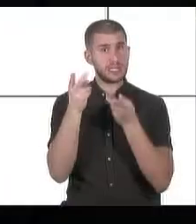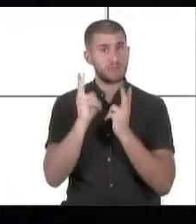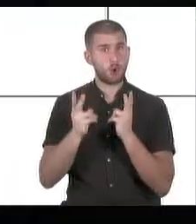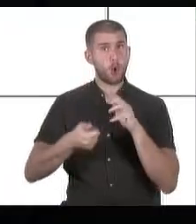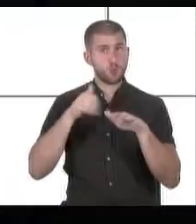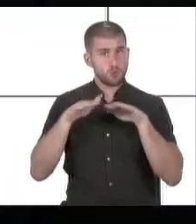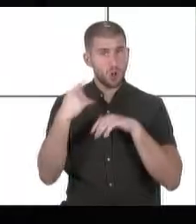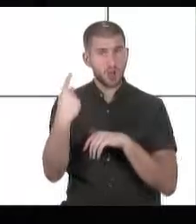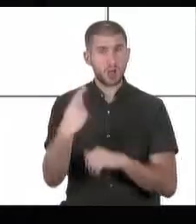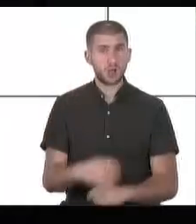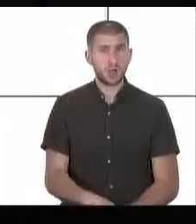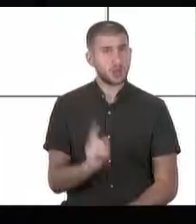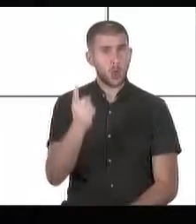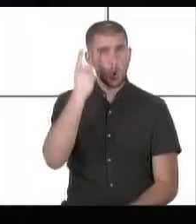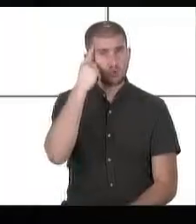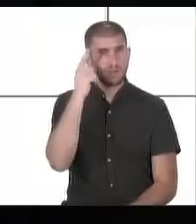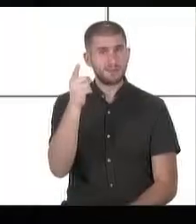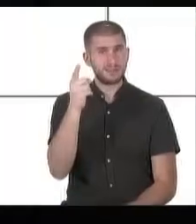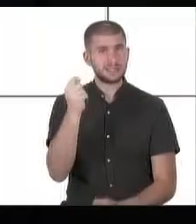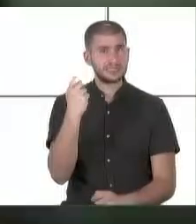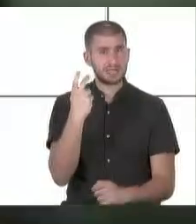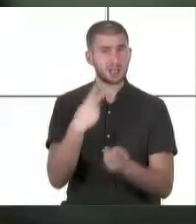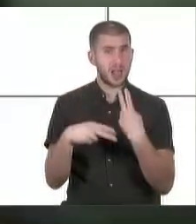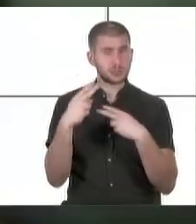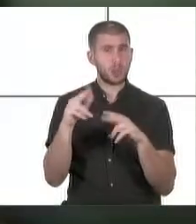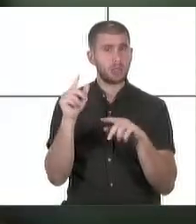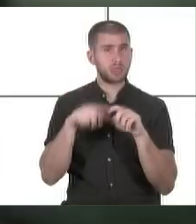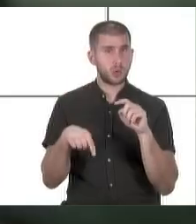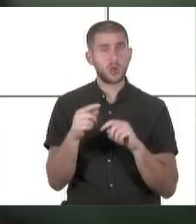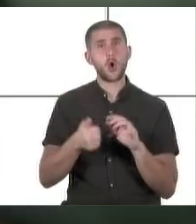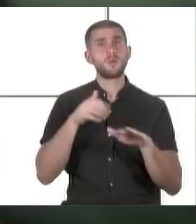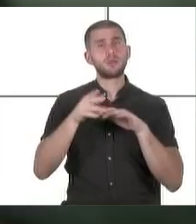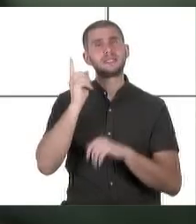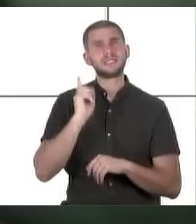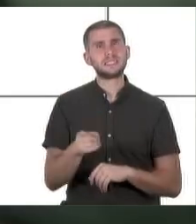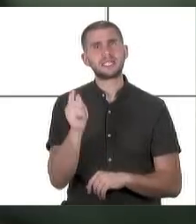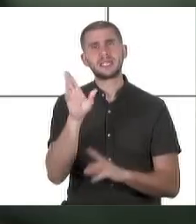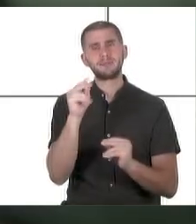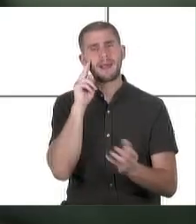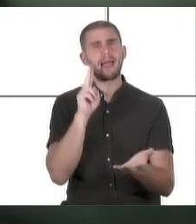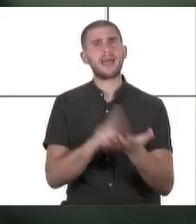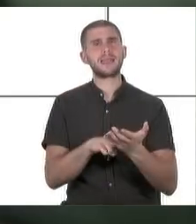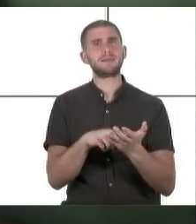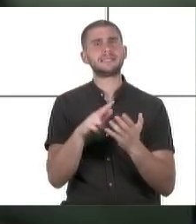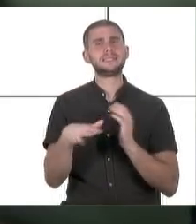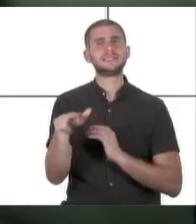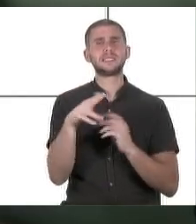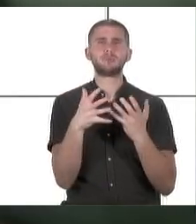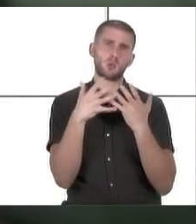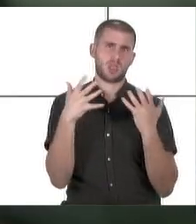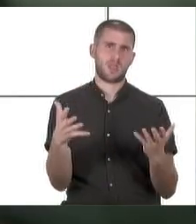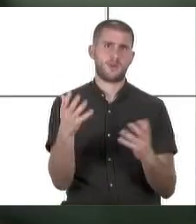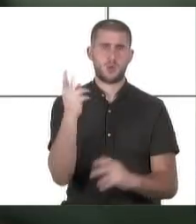ראש ממשלה? אתה לא חושב שזה לדרוש חזרה על טעות? ראש ממשלה צריך לבוא עם לגיטימציה ציבורית